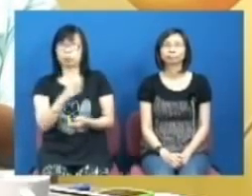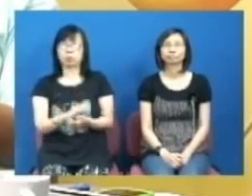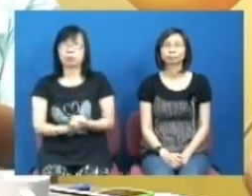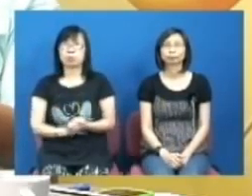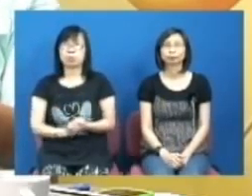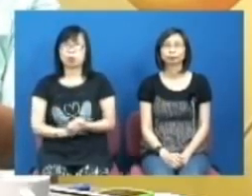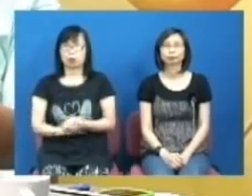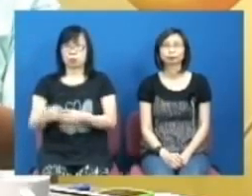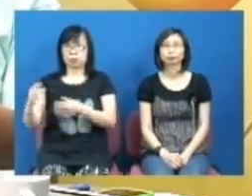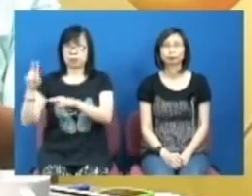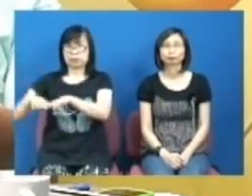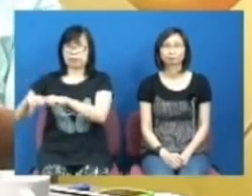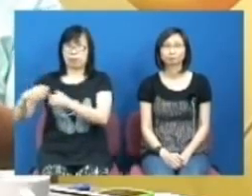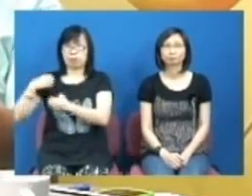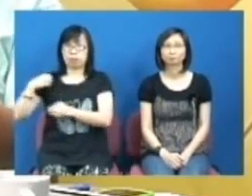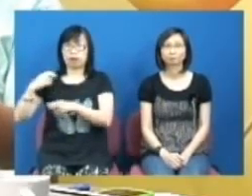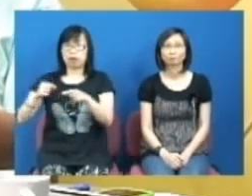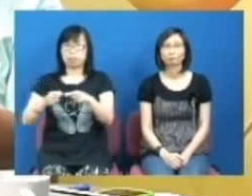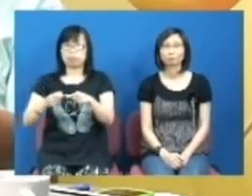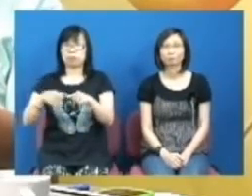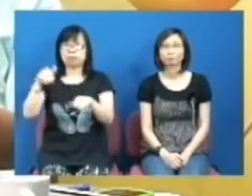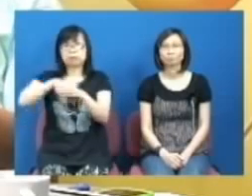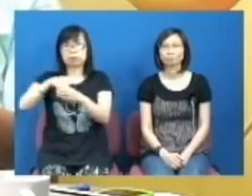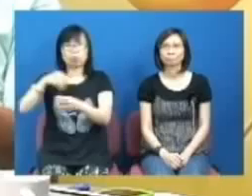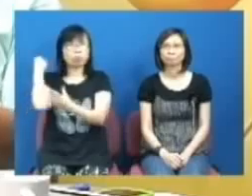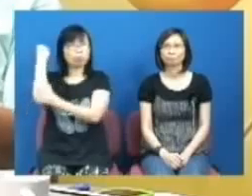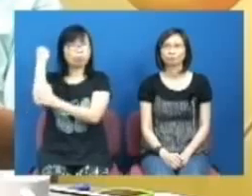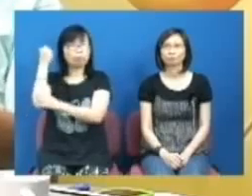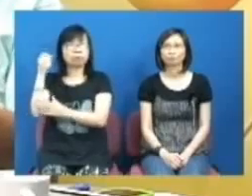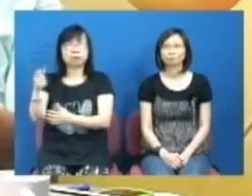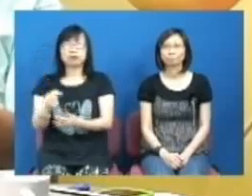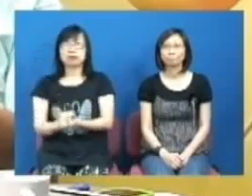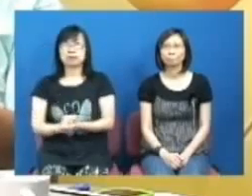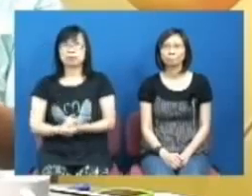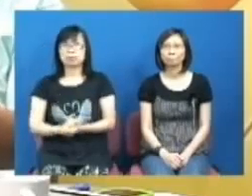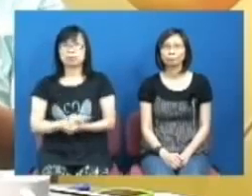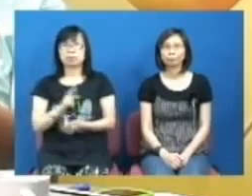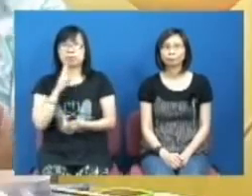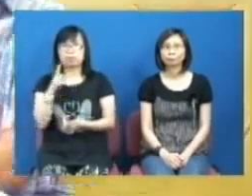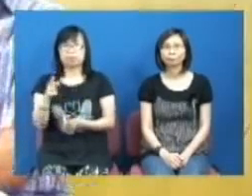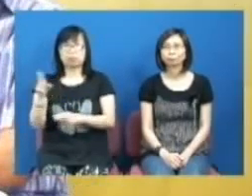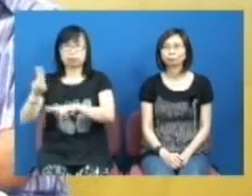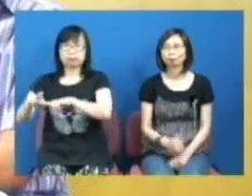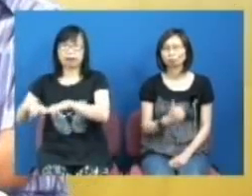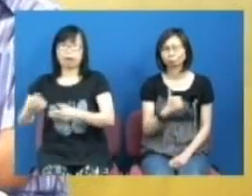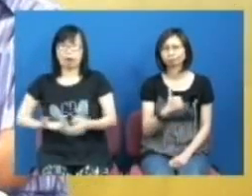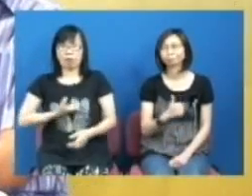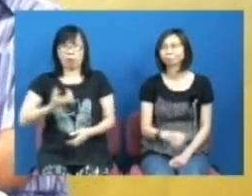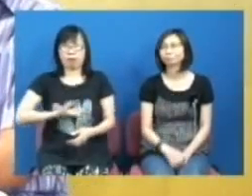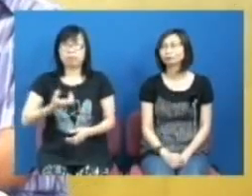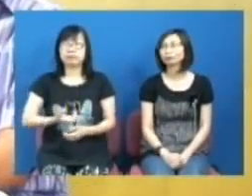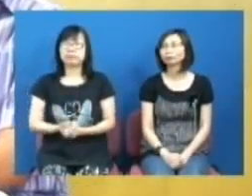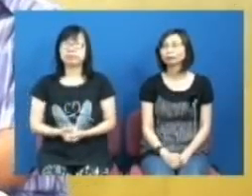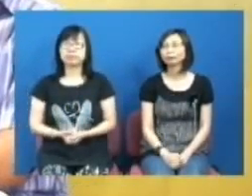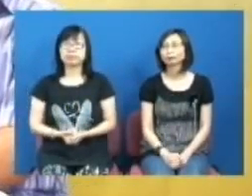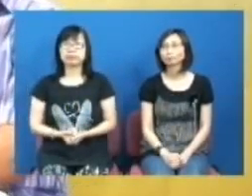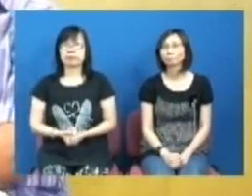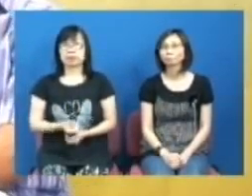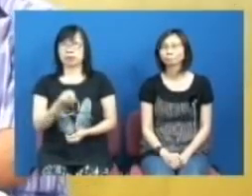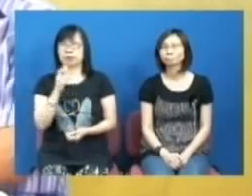個共產黨用五區公投的方法去抗衡的話，可能令到共產黨發怒嘛，令到香港更